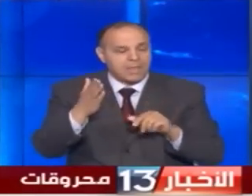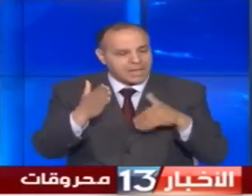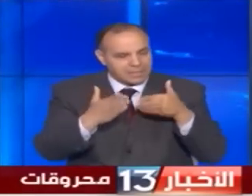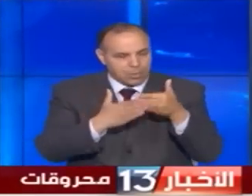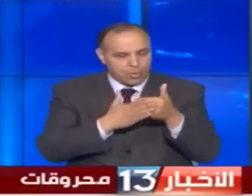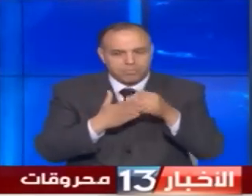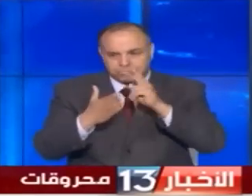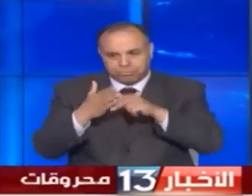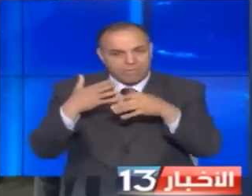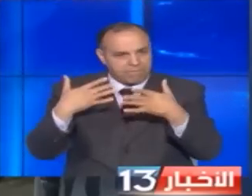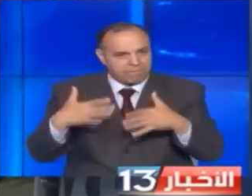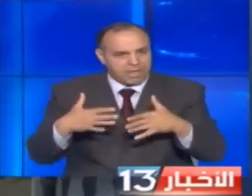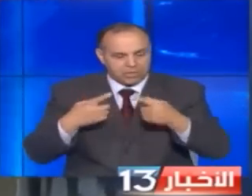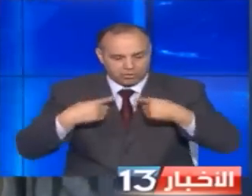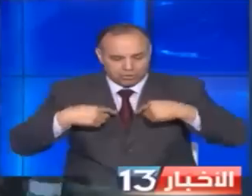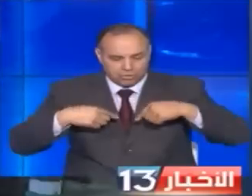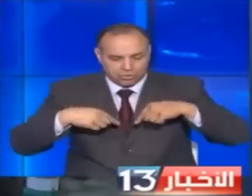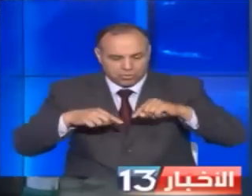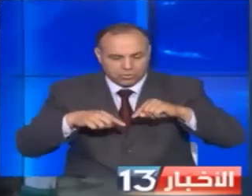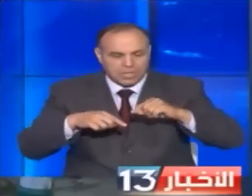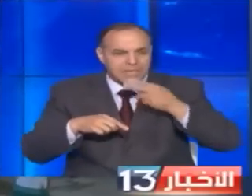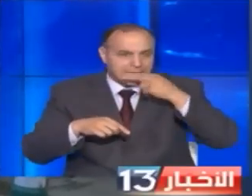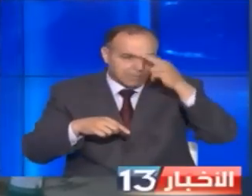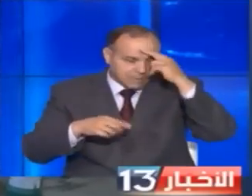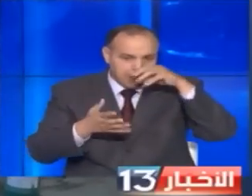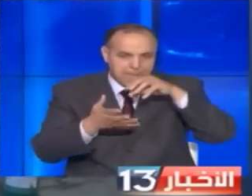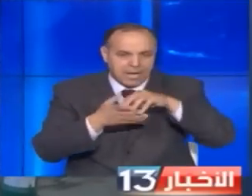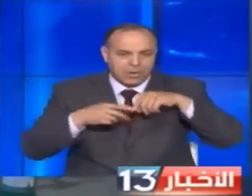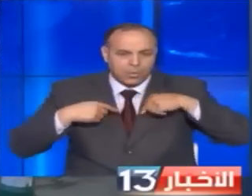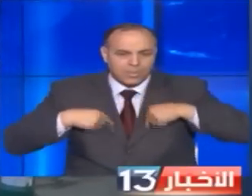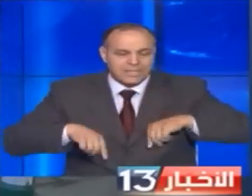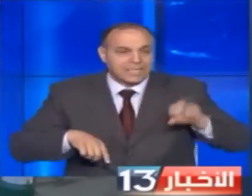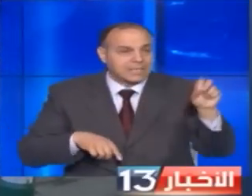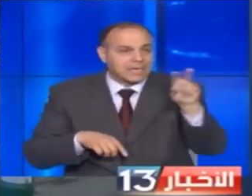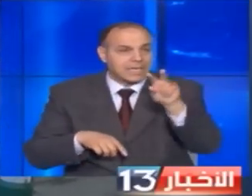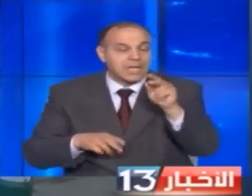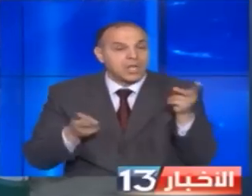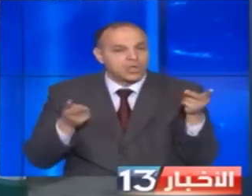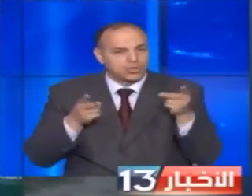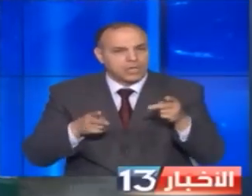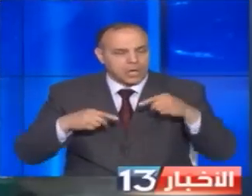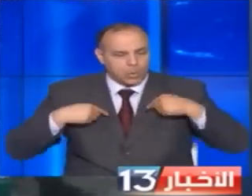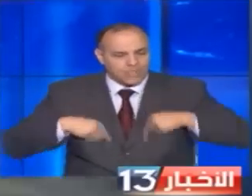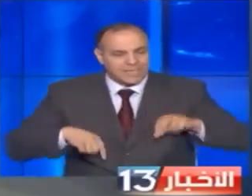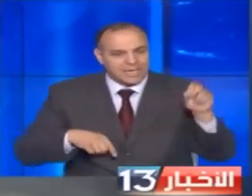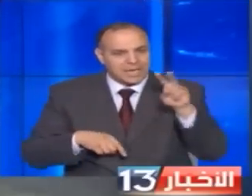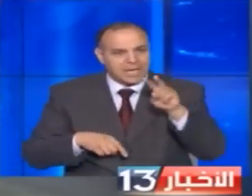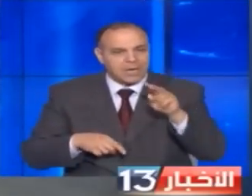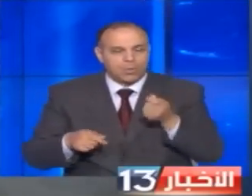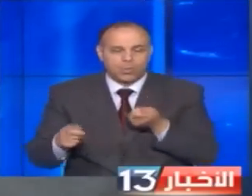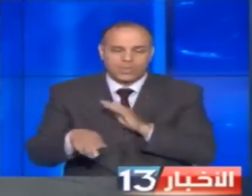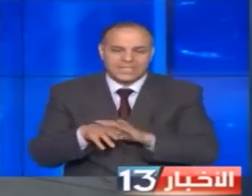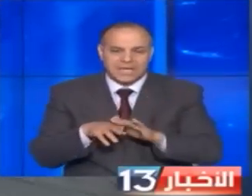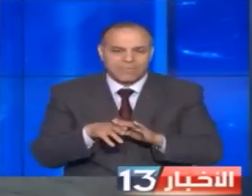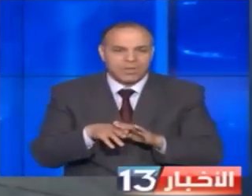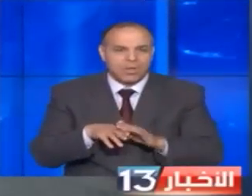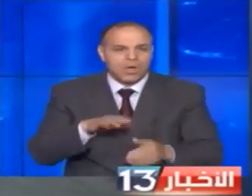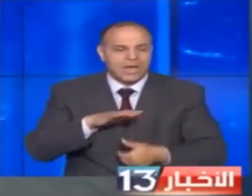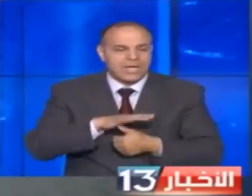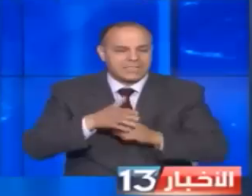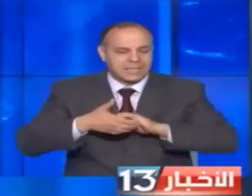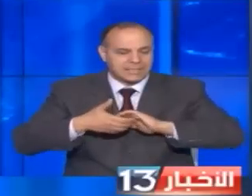الى اتفاق في الجلسه التي انعقدت الخميس بمقر وزاره النقل بحضور وزيرى النقل والصناعه ورئيس اتحاد